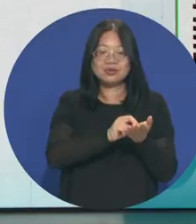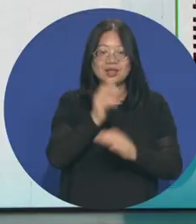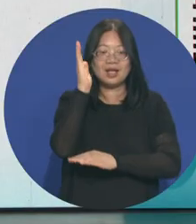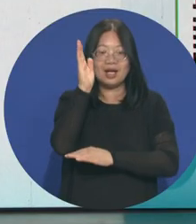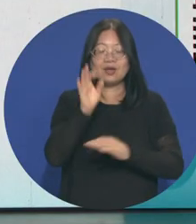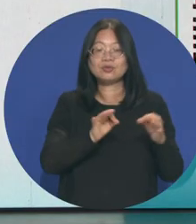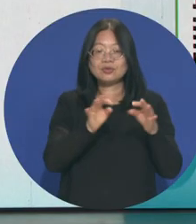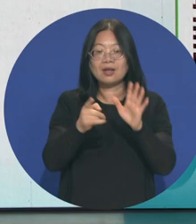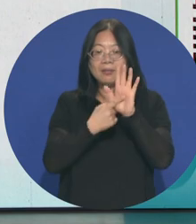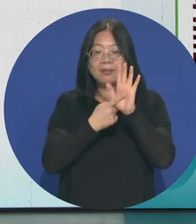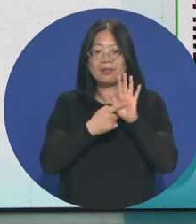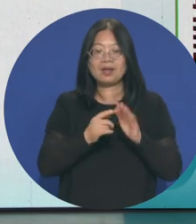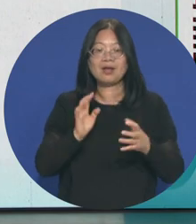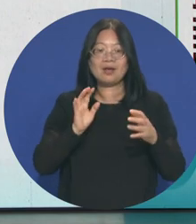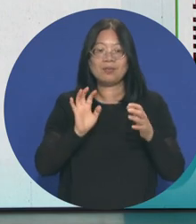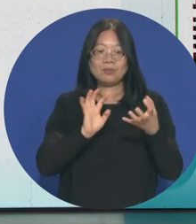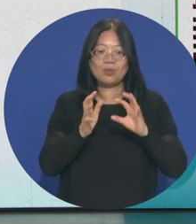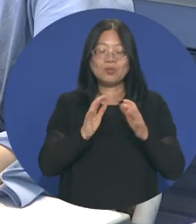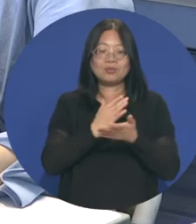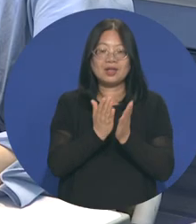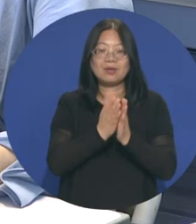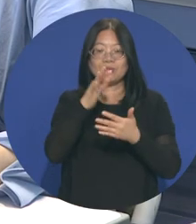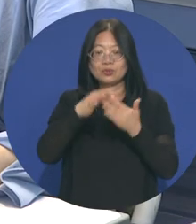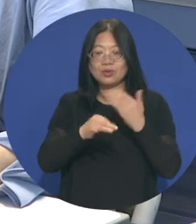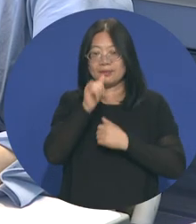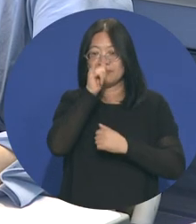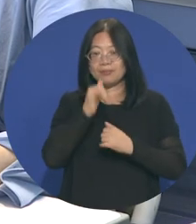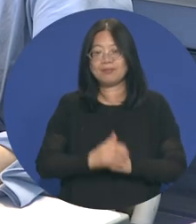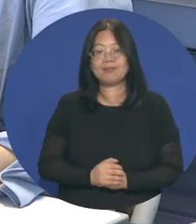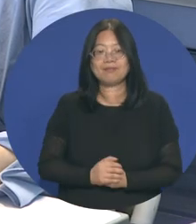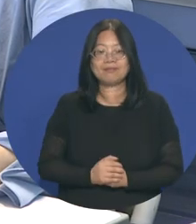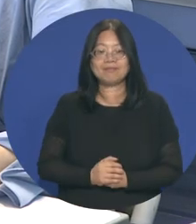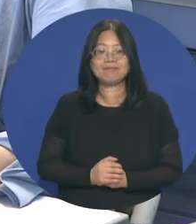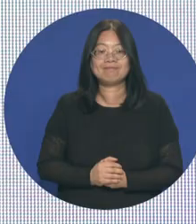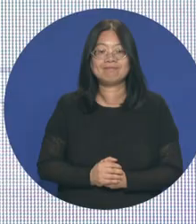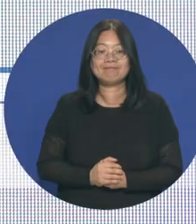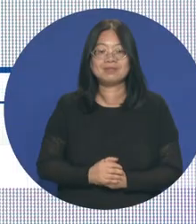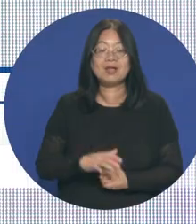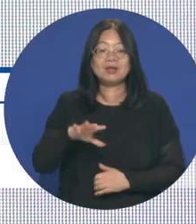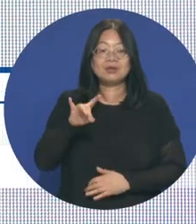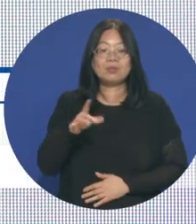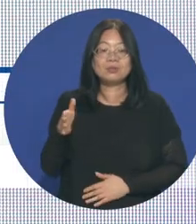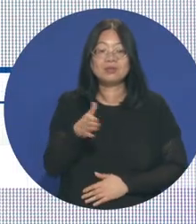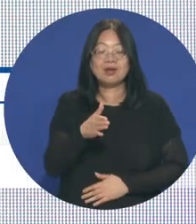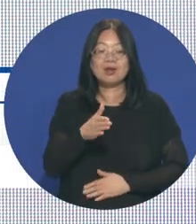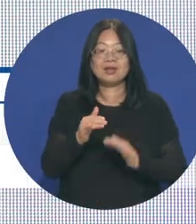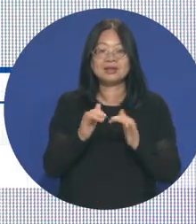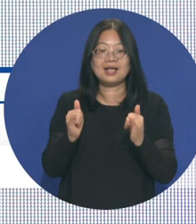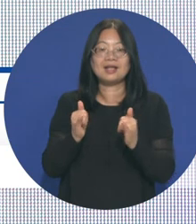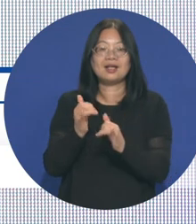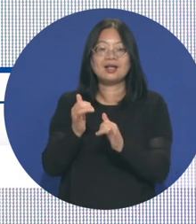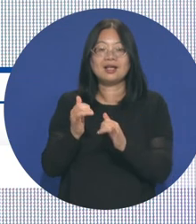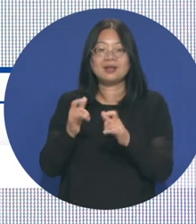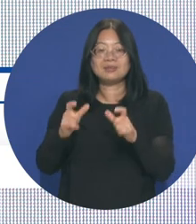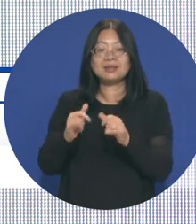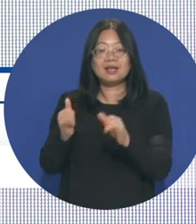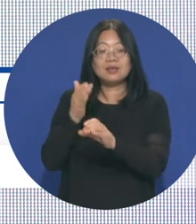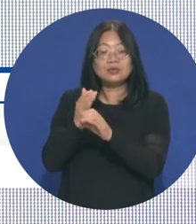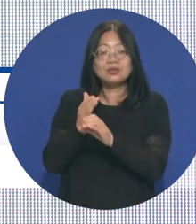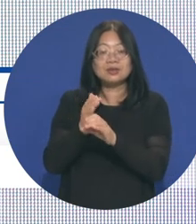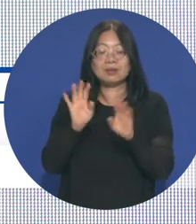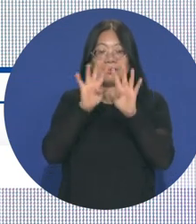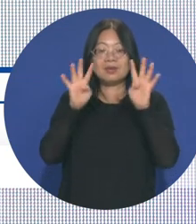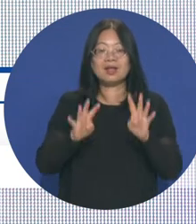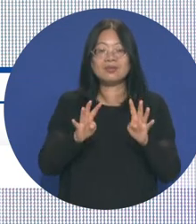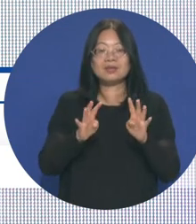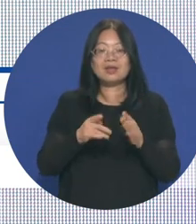한 강연과 투자 발표회, 포럼 등 다채로운 프로그램들이 진행됐습니다. 시작부터 민간 중심으로 박람회